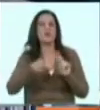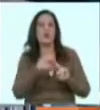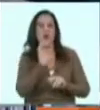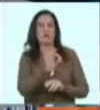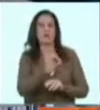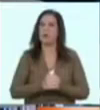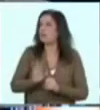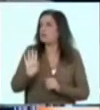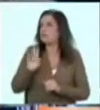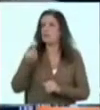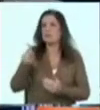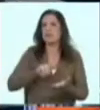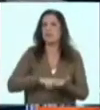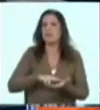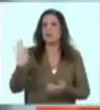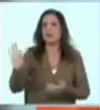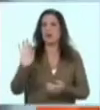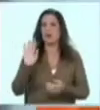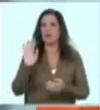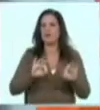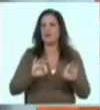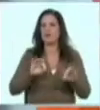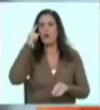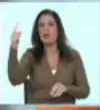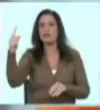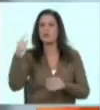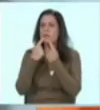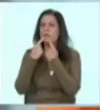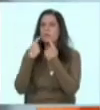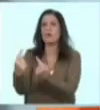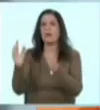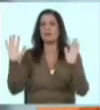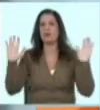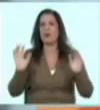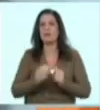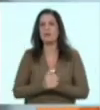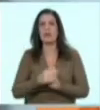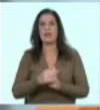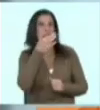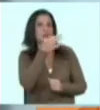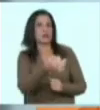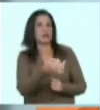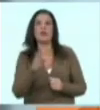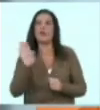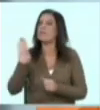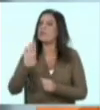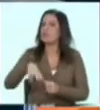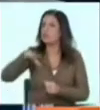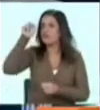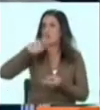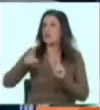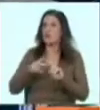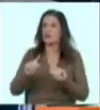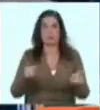אנחנו בחיים במדינה דמוקרטית. מותר להחזיק בדעות ככל שאתה רוצה. אז אני שואל, איך עם תפיסות עולם? נתניהו מחזיק בדעות שונות. ליברליות, הפוכות לחלוטין